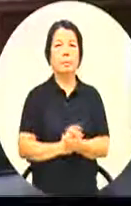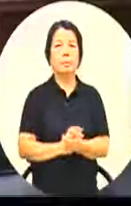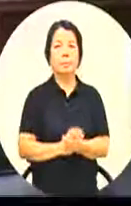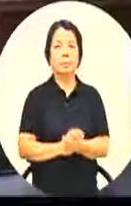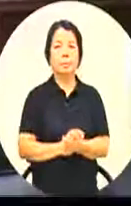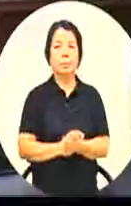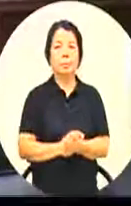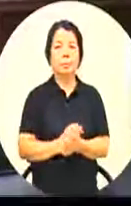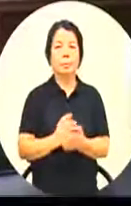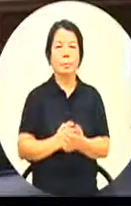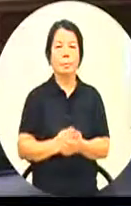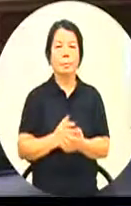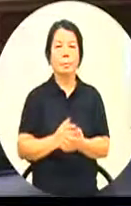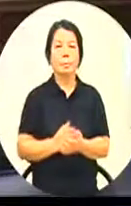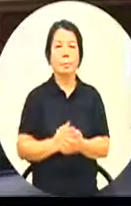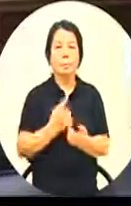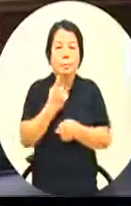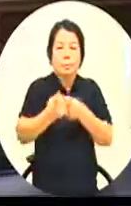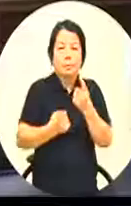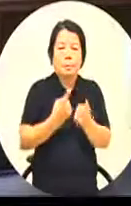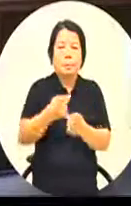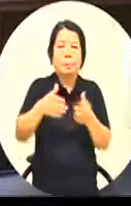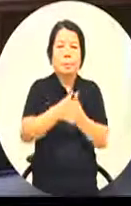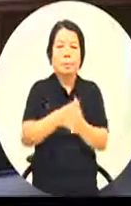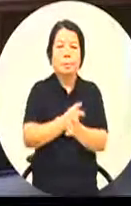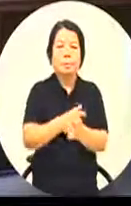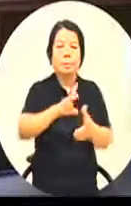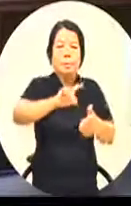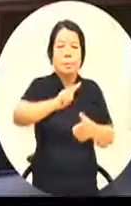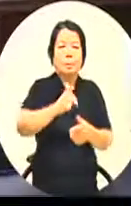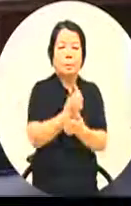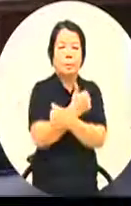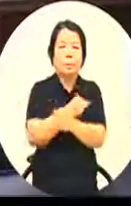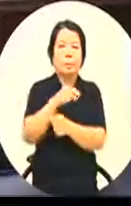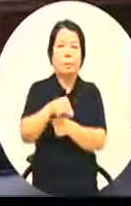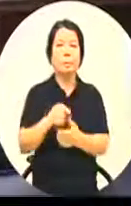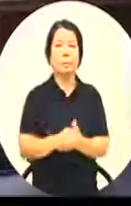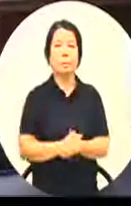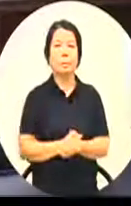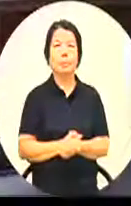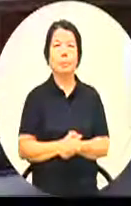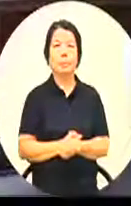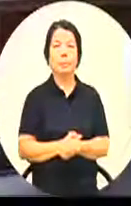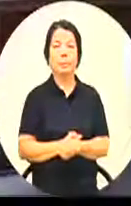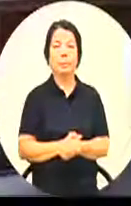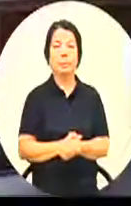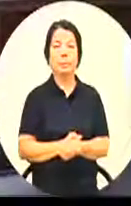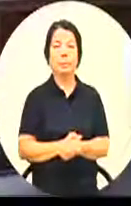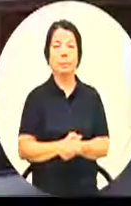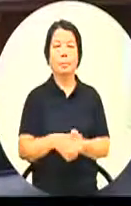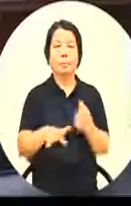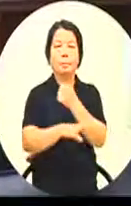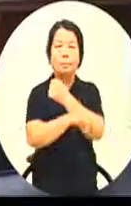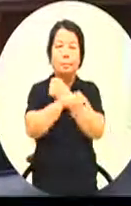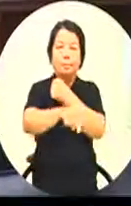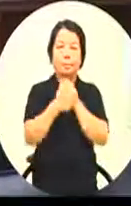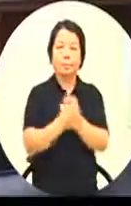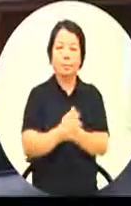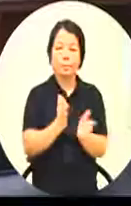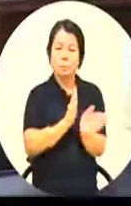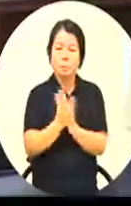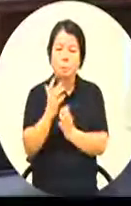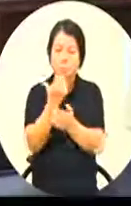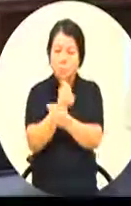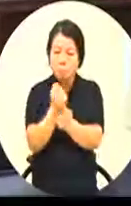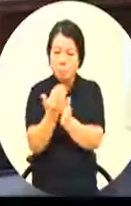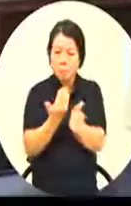参加各自的小学教师 老师的考试，基本上在准备考试的之